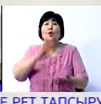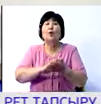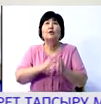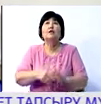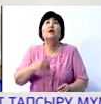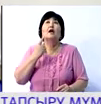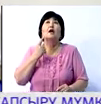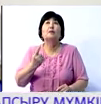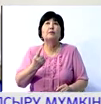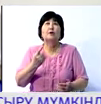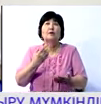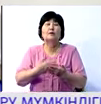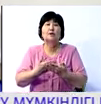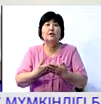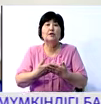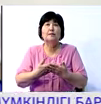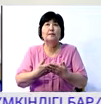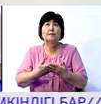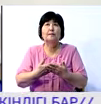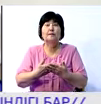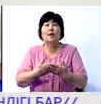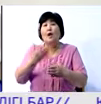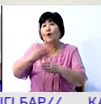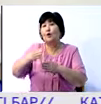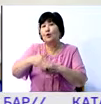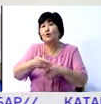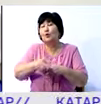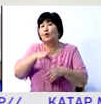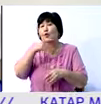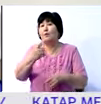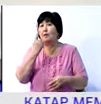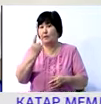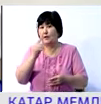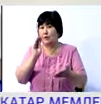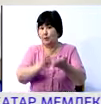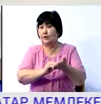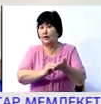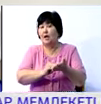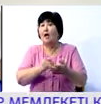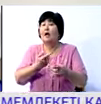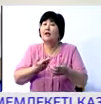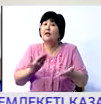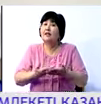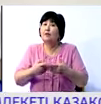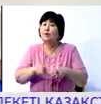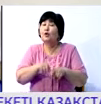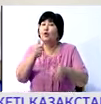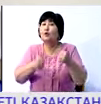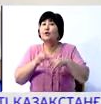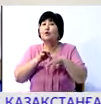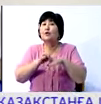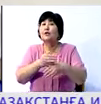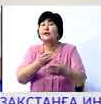көзге жаңағы несем долясы өте көп болып тұр бір көзінің. Но дегенмен де мына конкурс